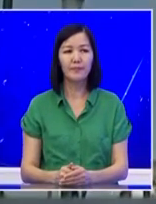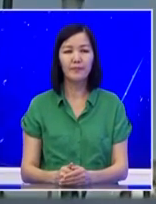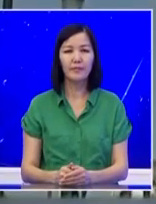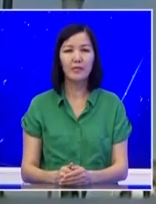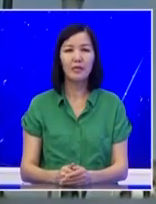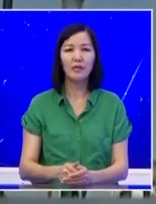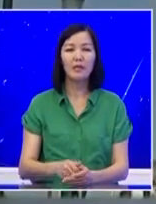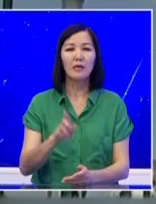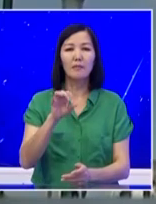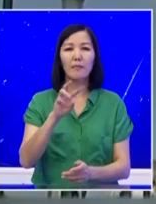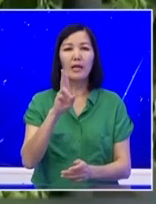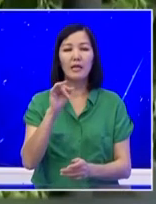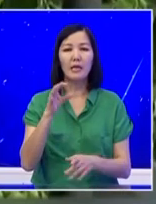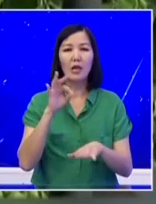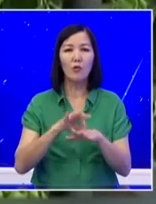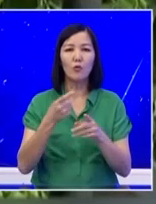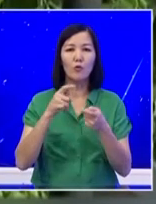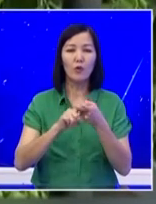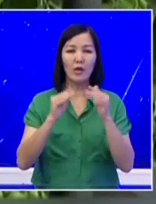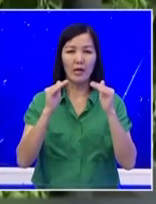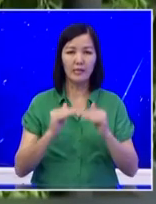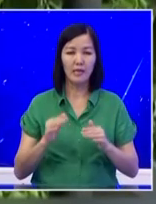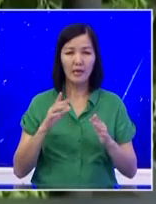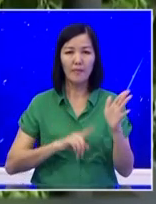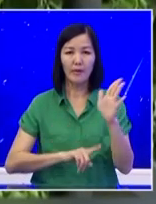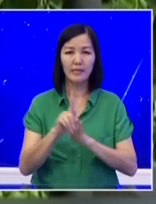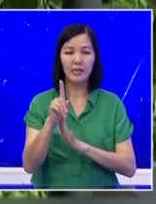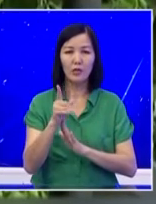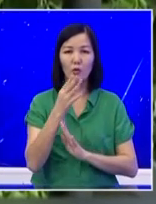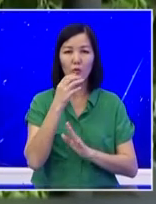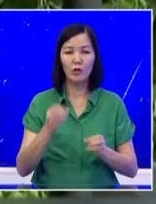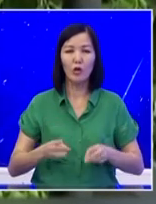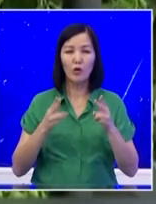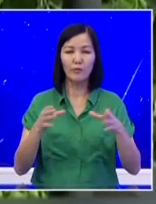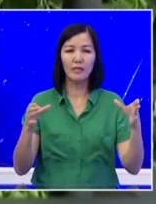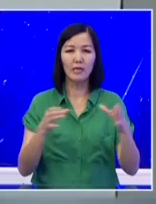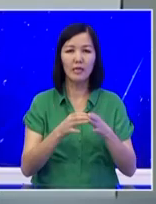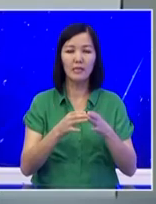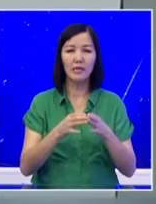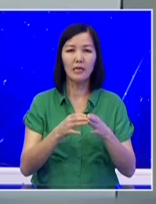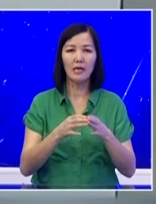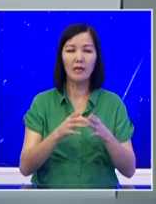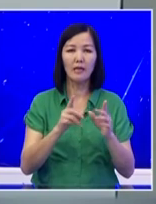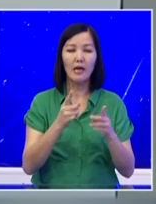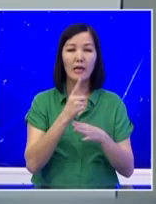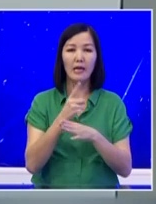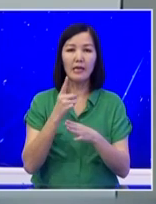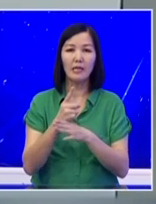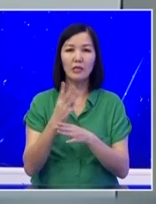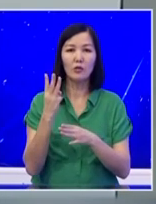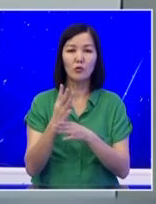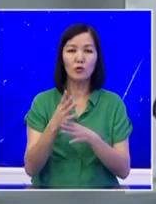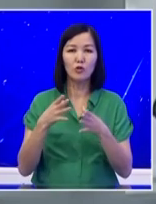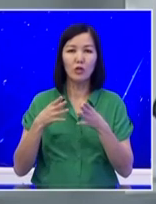Ал Бельгияда індетті жұқтырғандар сана азая бастады. Сондықтан елдің ұлттық қауіпсіздік кеңесі карантин режимін жеңілдетудің үшінші